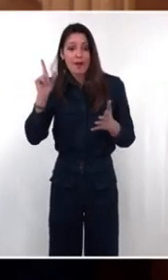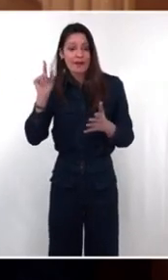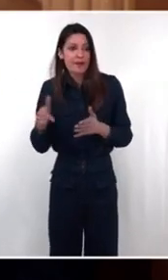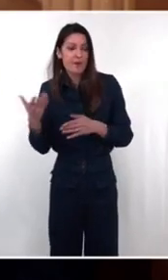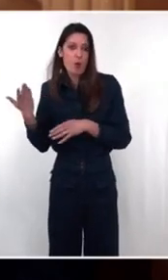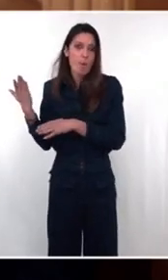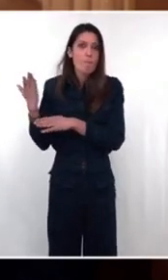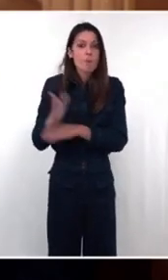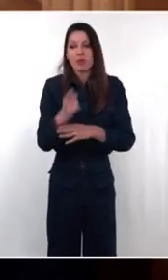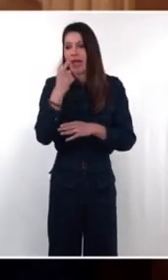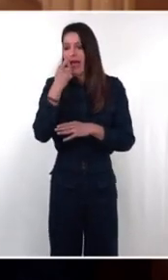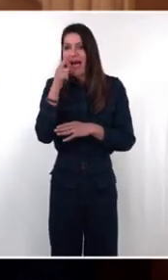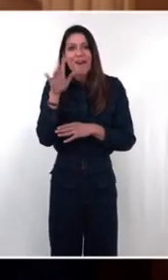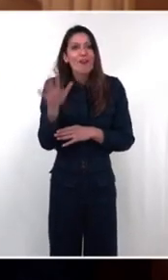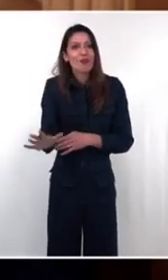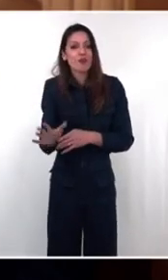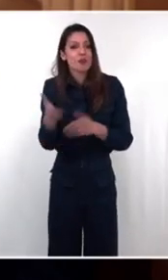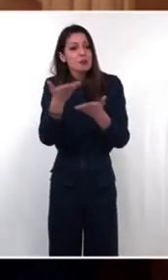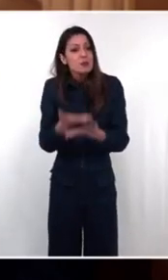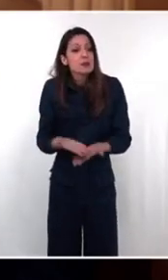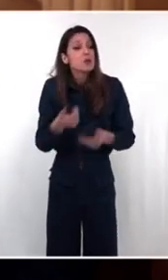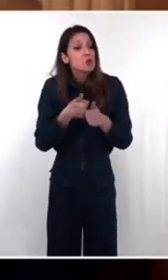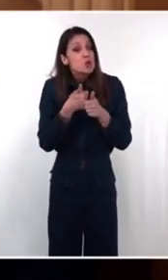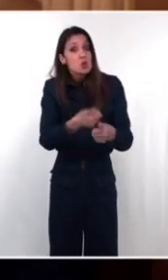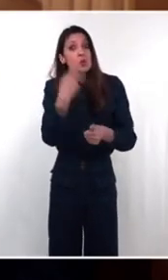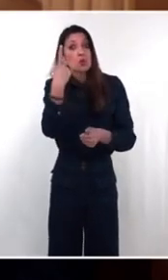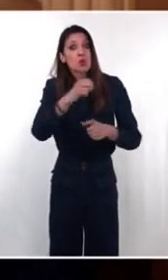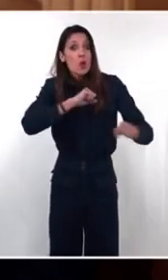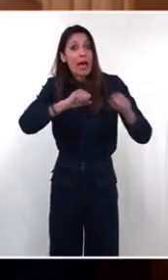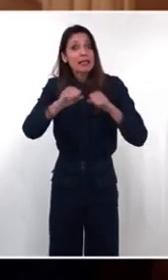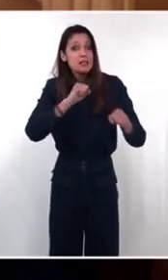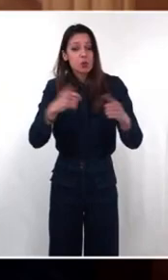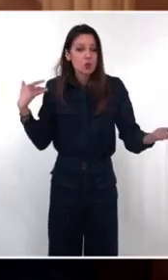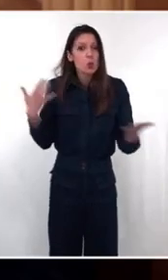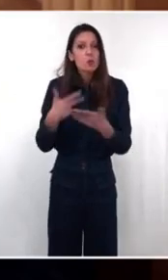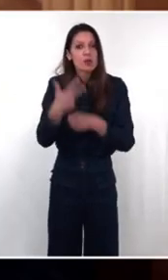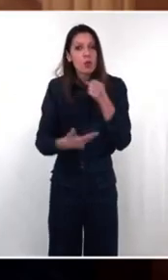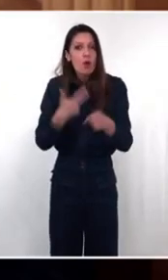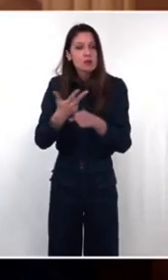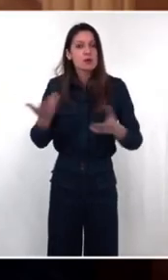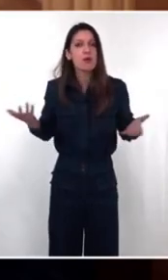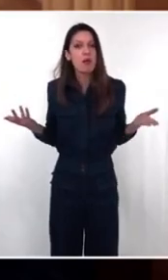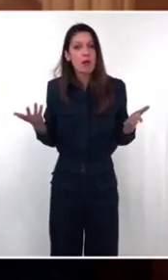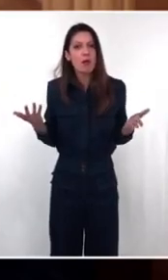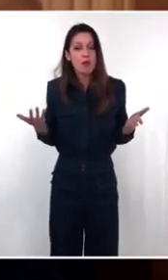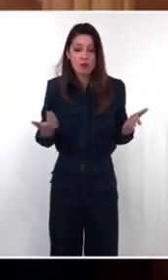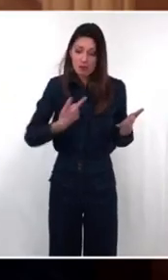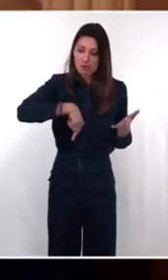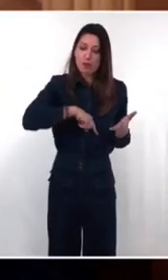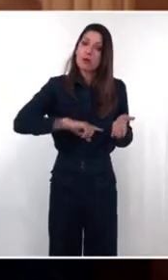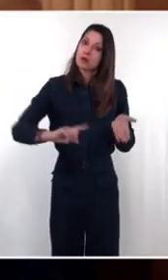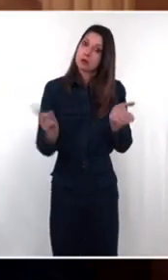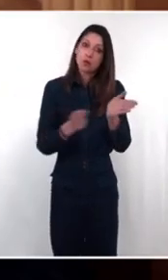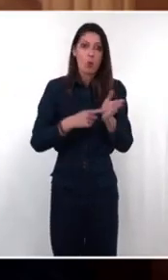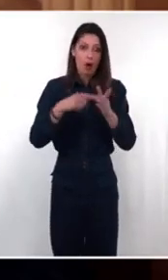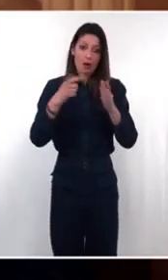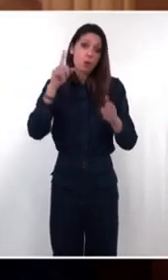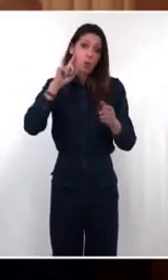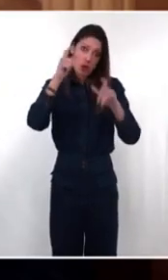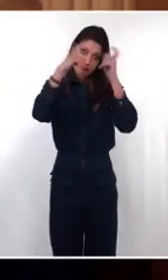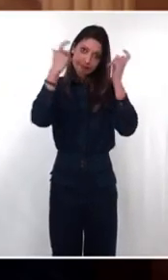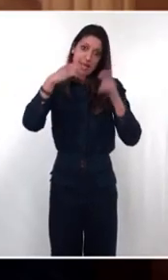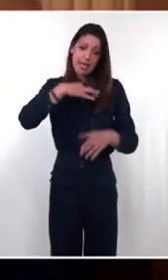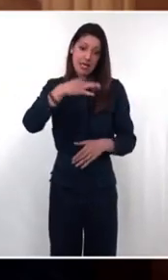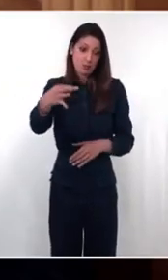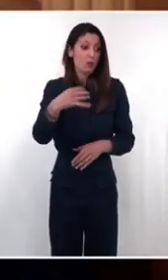positionner sereinement par rapport à une action que vous conduisez depuis 3 ans. Et nous avons le droit, en tant qu'élus, de juger que